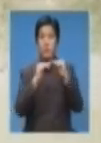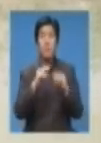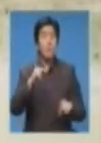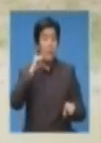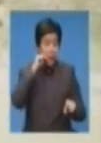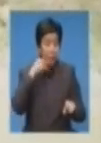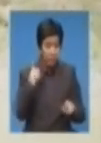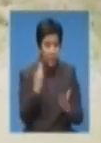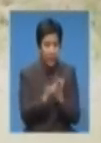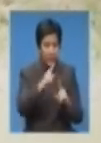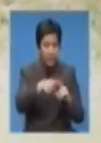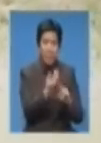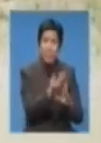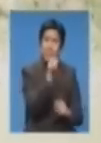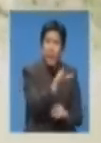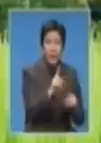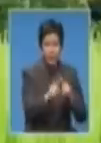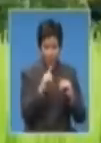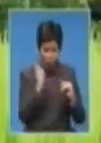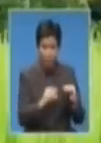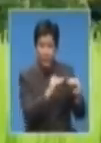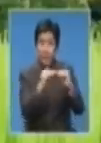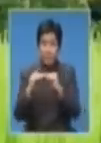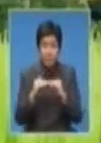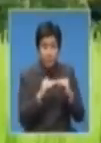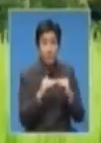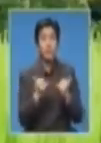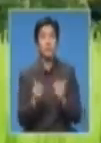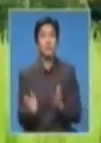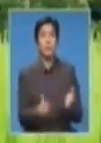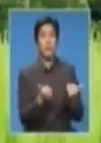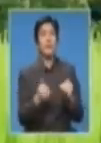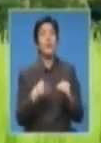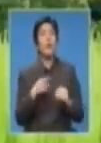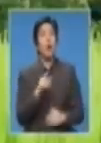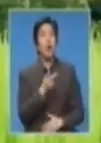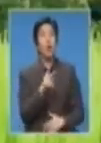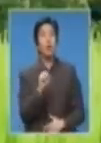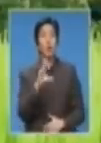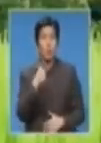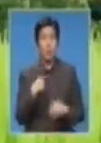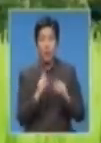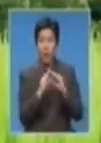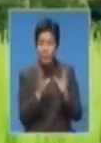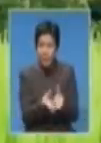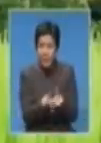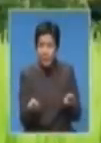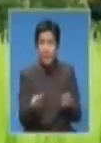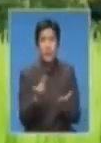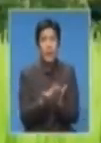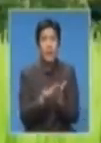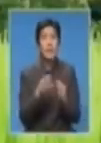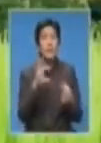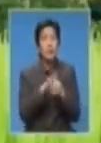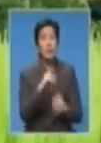น้ำที่ไหนไม่มีน้ำสัปดาห์นี้นะครับได้มีการประชุมคณะกรรมการนโยบายที่ดินแห่งชาติคทช.นะครับได้มีมติอนุมัติลดอัตราค่าธร